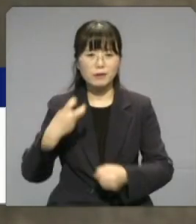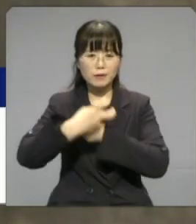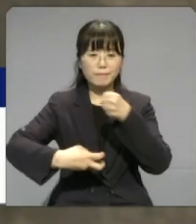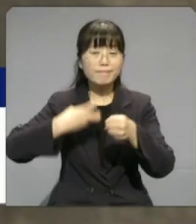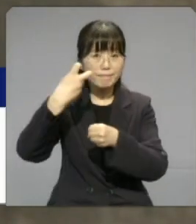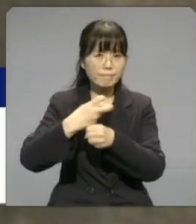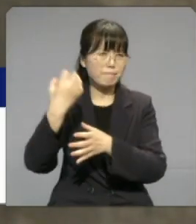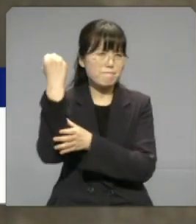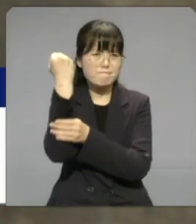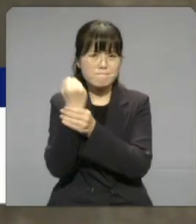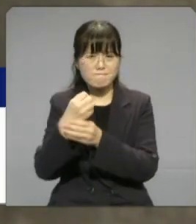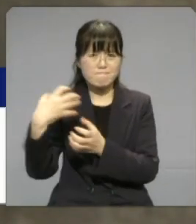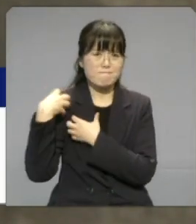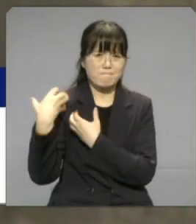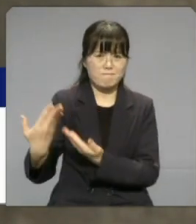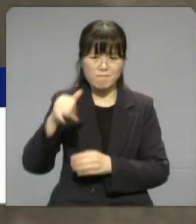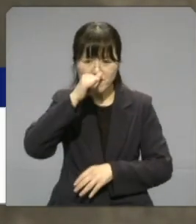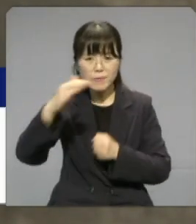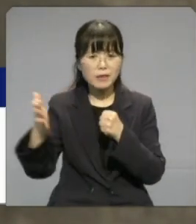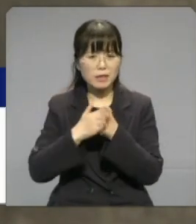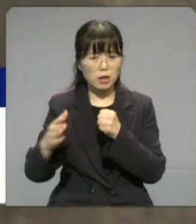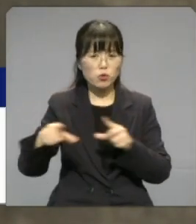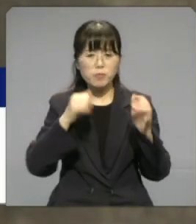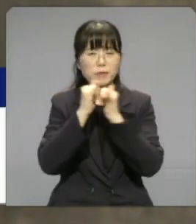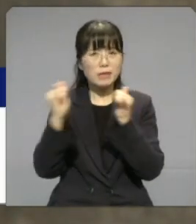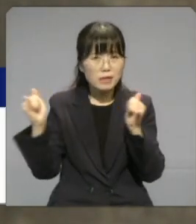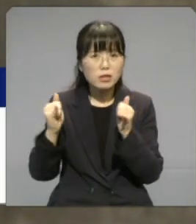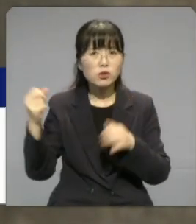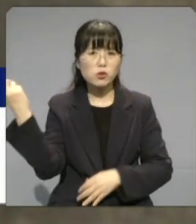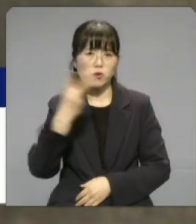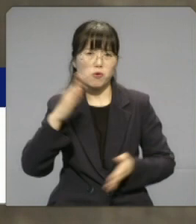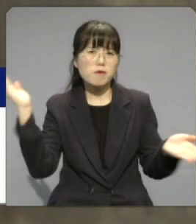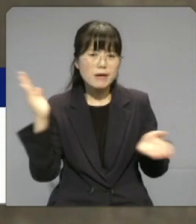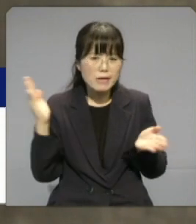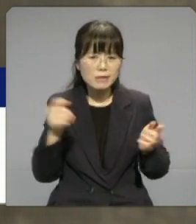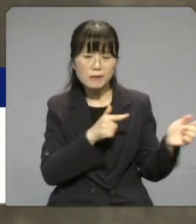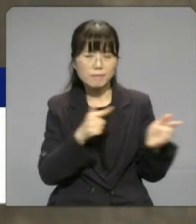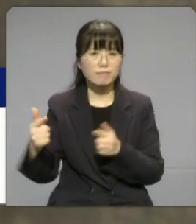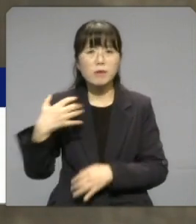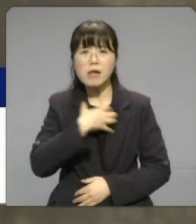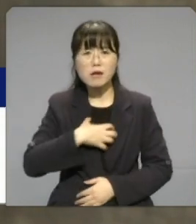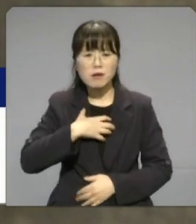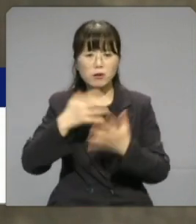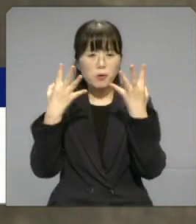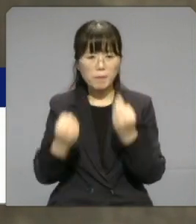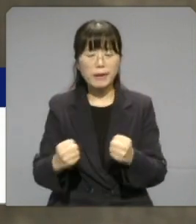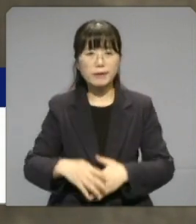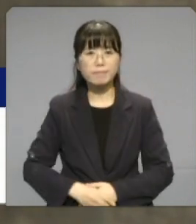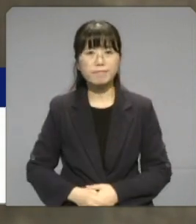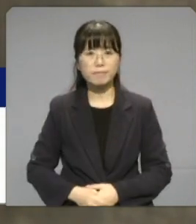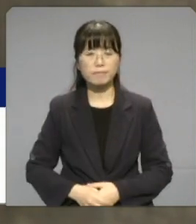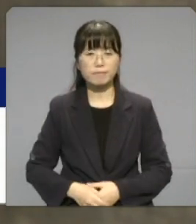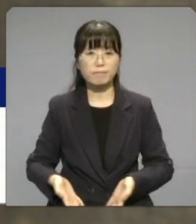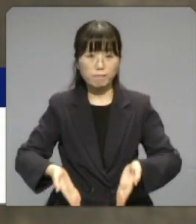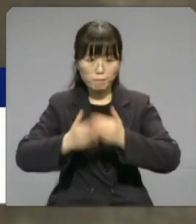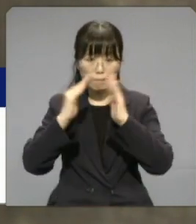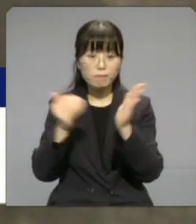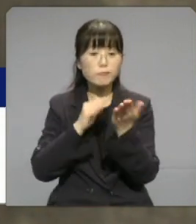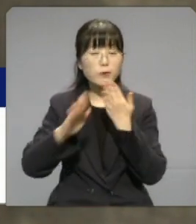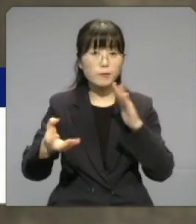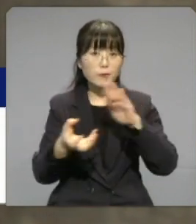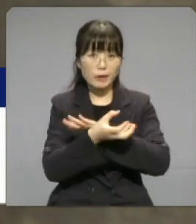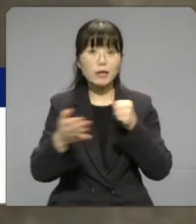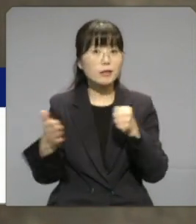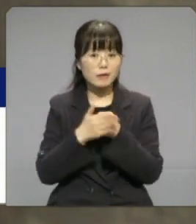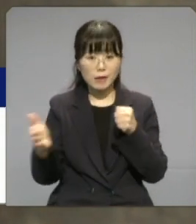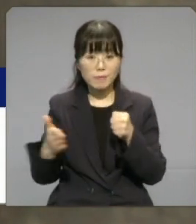20년이 거의 뭐 흉물 상태 있다 보니까 이 주민들이나 이 학생들이 걱정을 많이 했지요. 준공되고 아마 입주하기 때문에